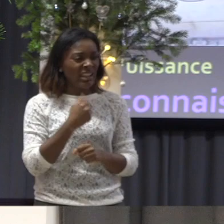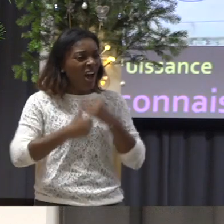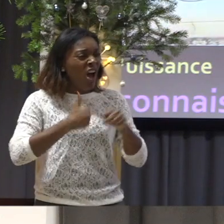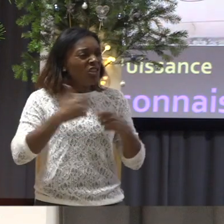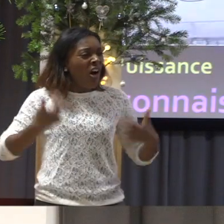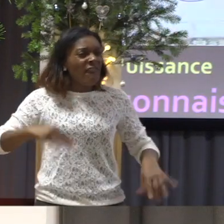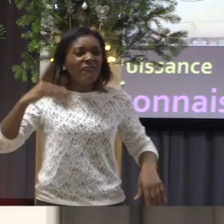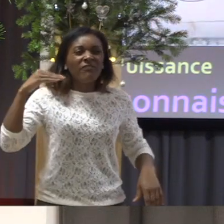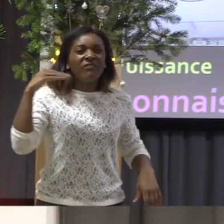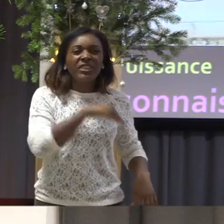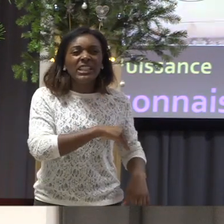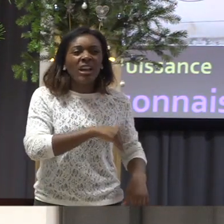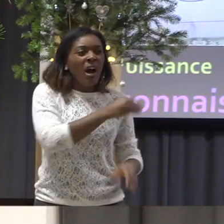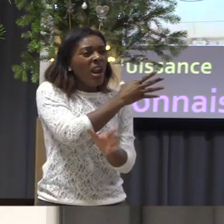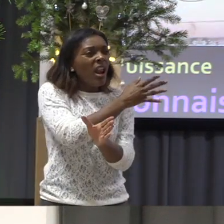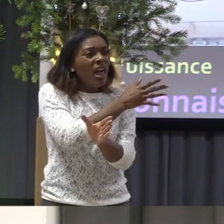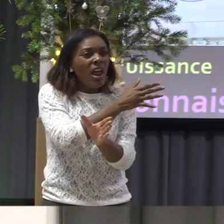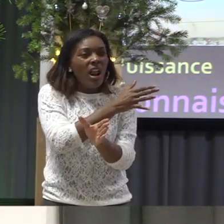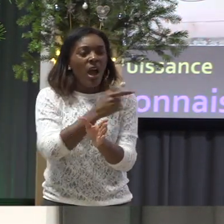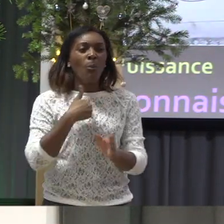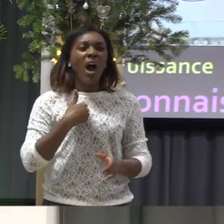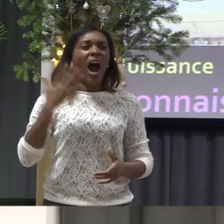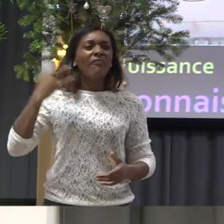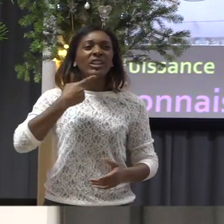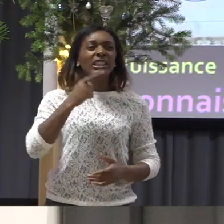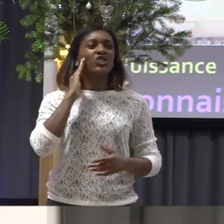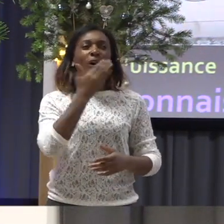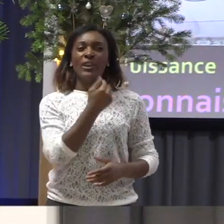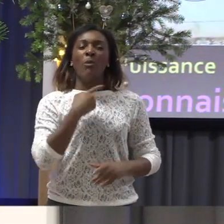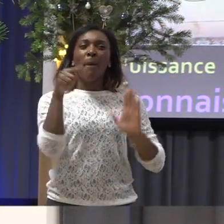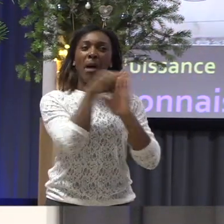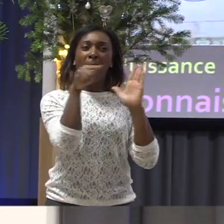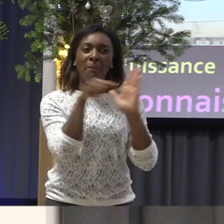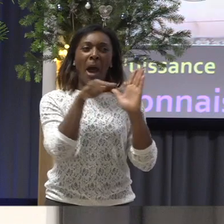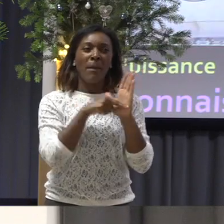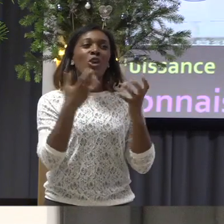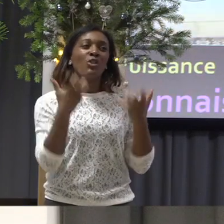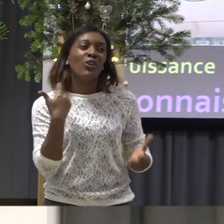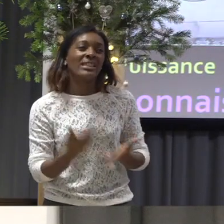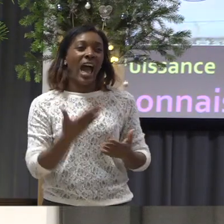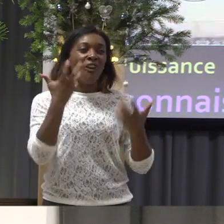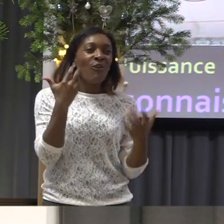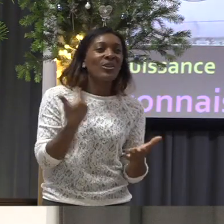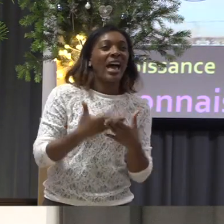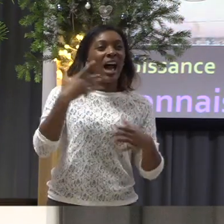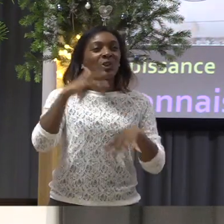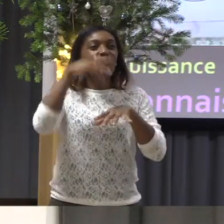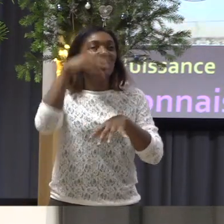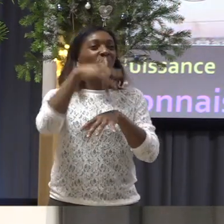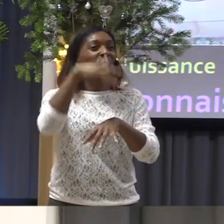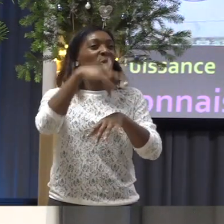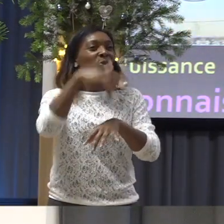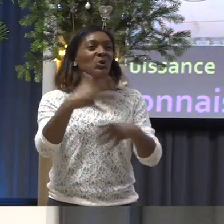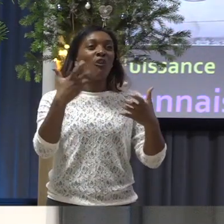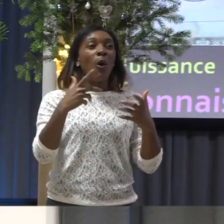vite. J'avais pourtant une liste des priorités, je me suis projeté, je voulais faire ceci, je voulais faire cela. Je voulais